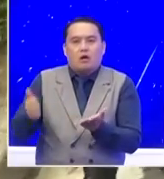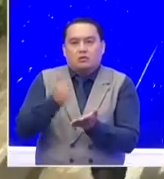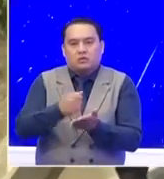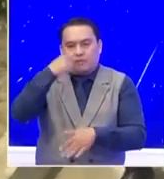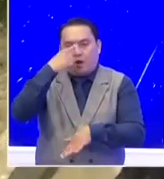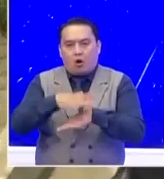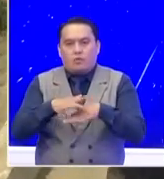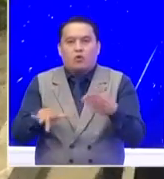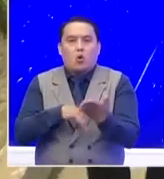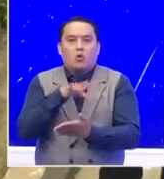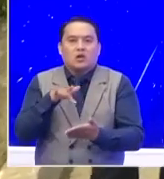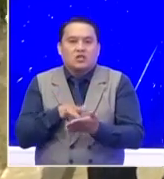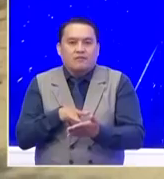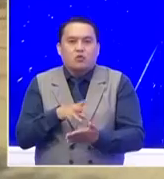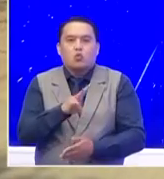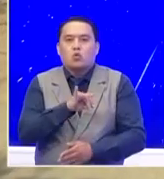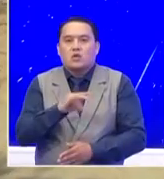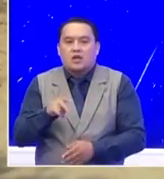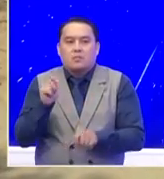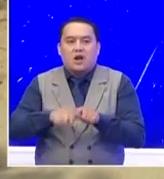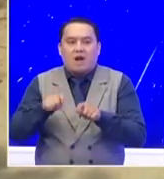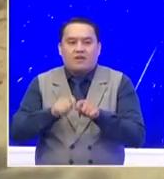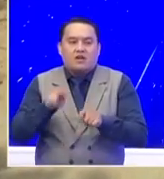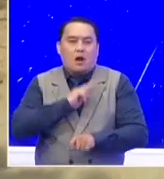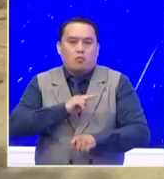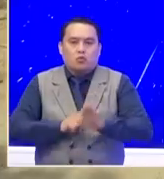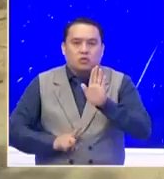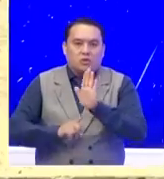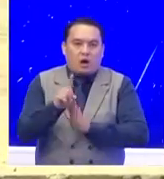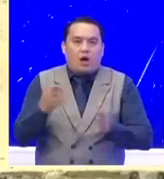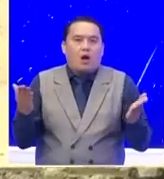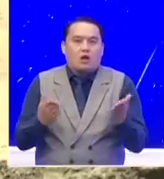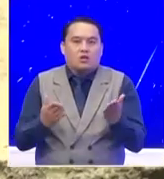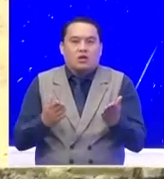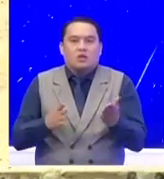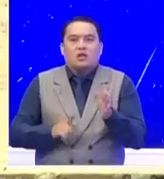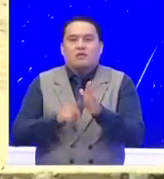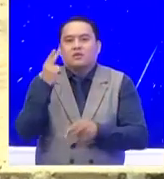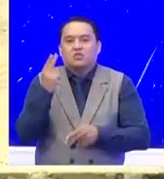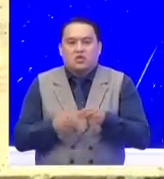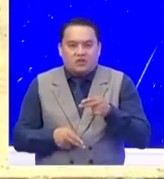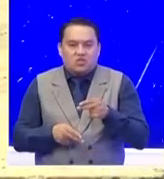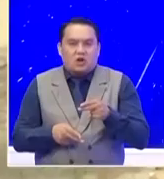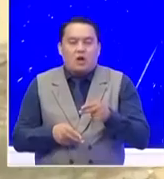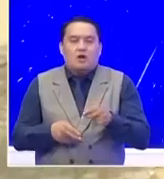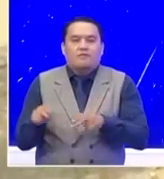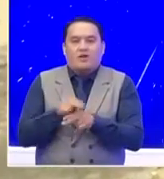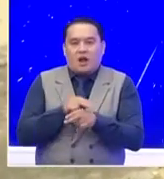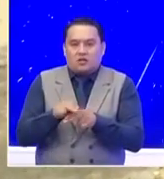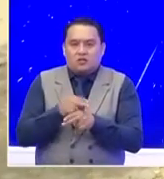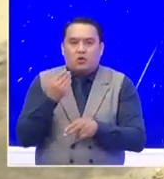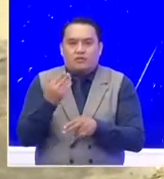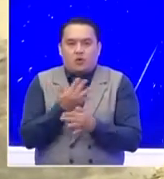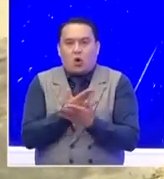аким города Нурлан Куматаев. Он проверил, какие работы уже начаты, а какие находятся в стадии запуска. И внес коррективы